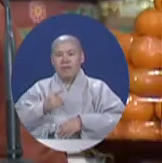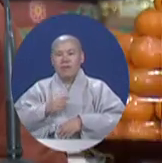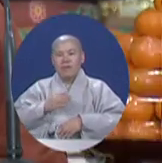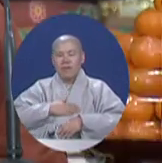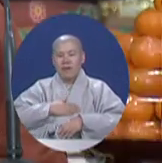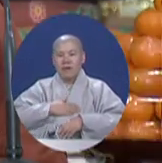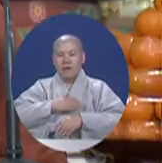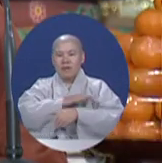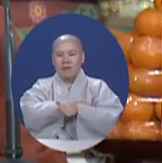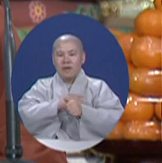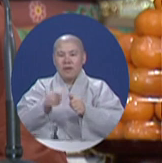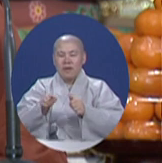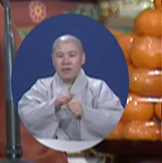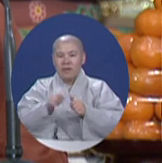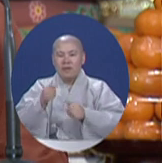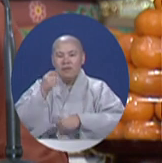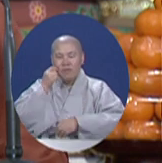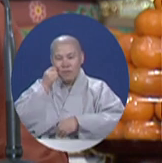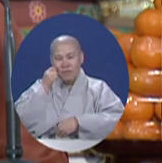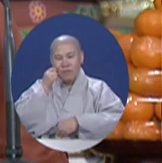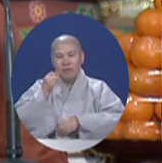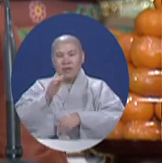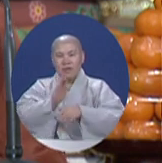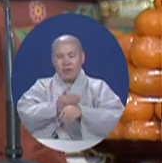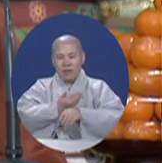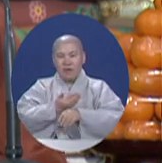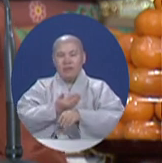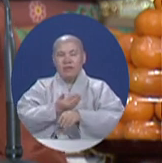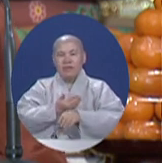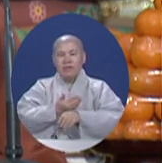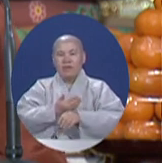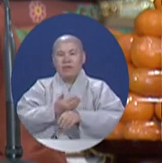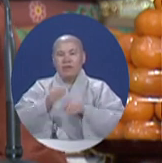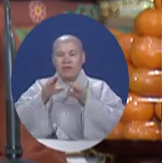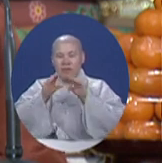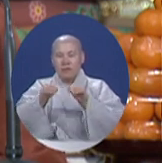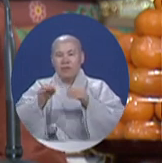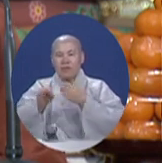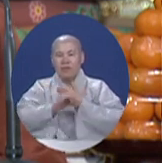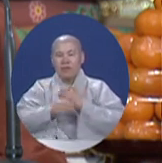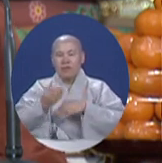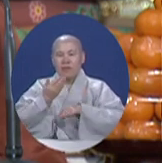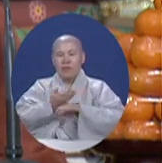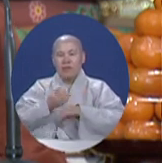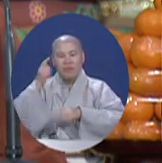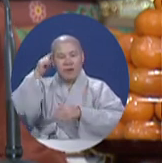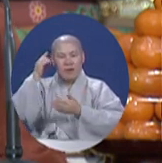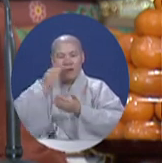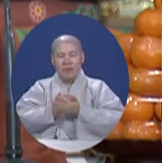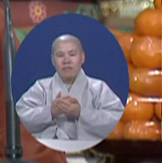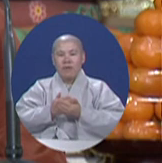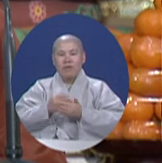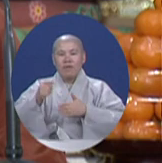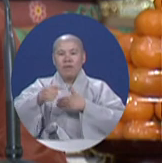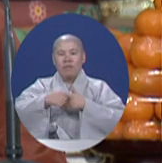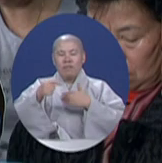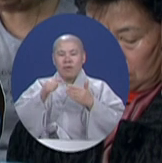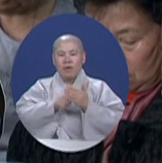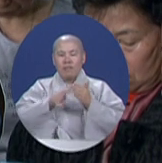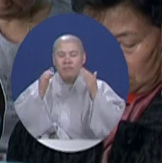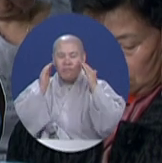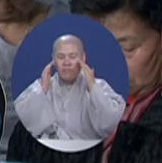견해를 녹이려면 어떻게 되냐? 아무 생각도 일으키지 말고 마음을 탁하니 걷어 모아야 돼요.